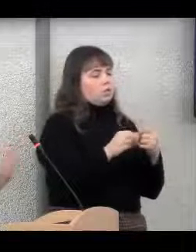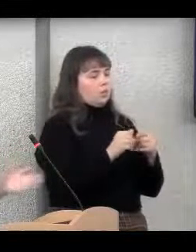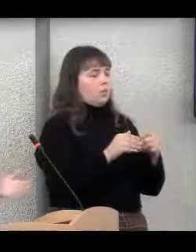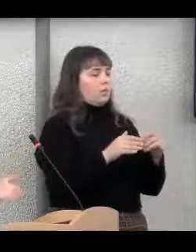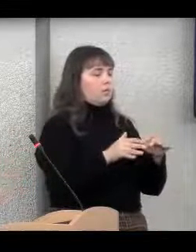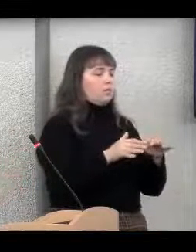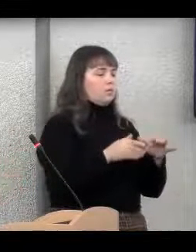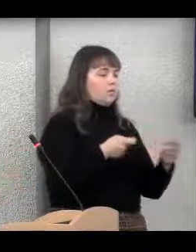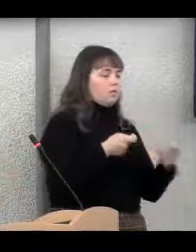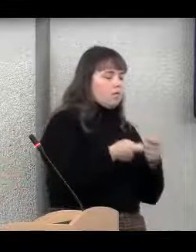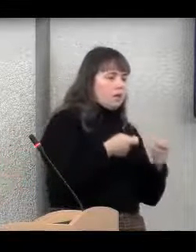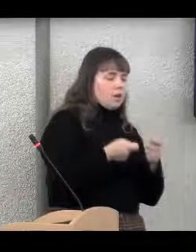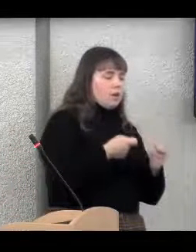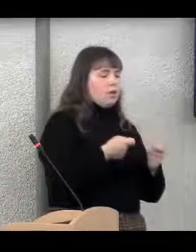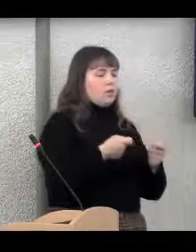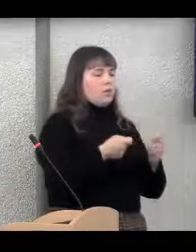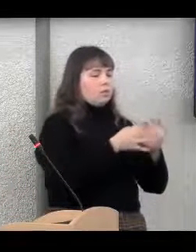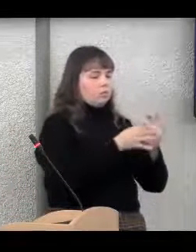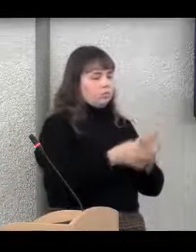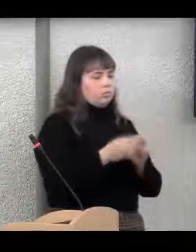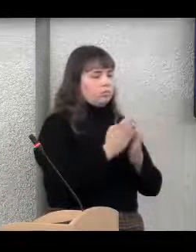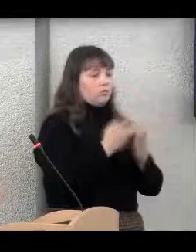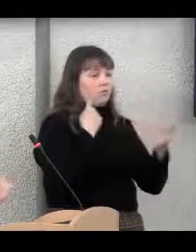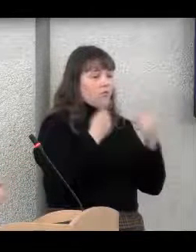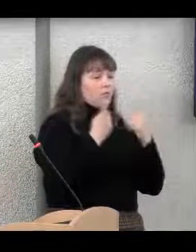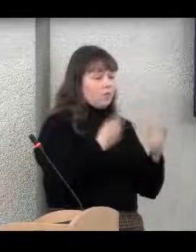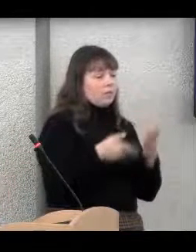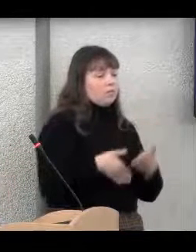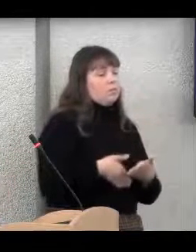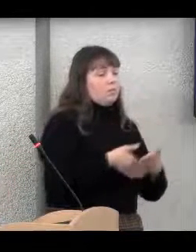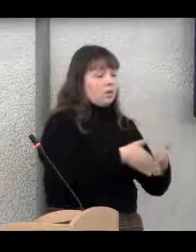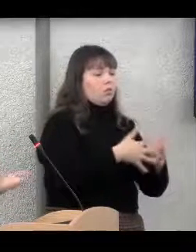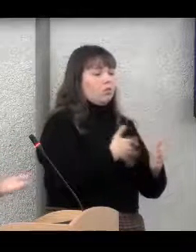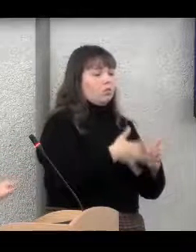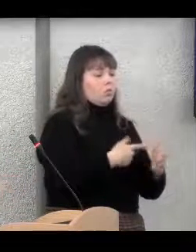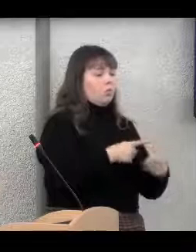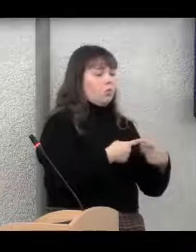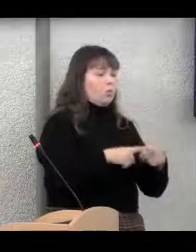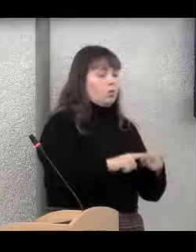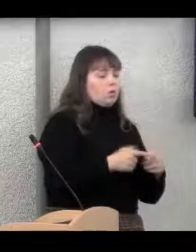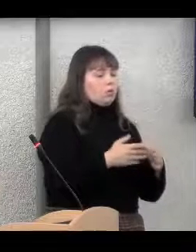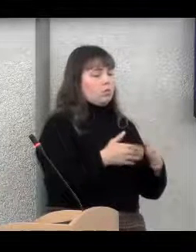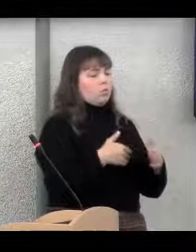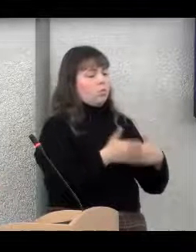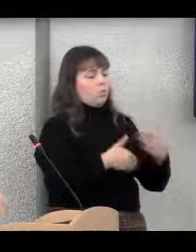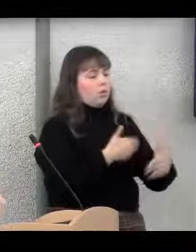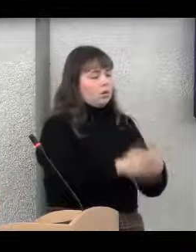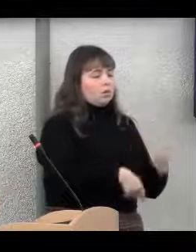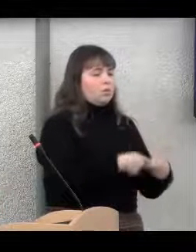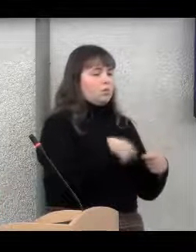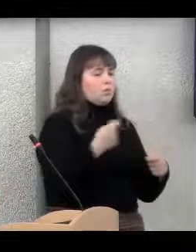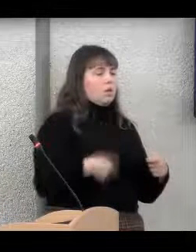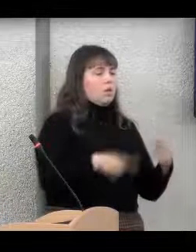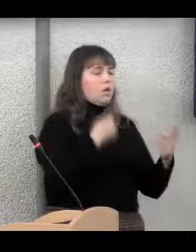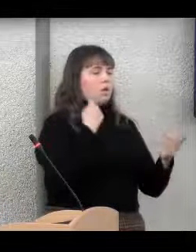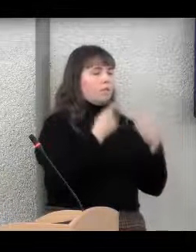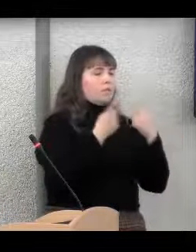leidžia toliau tęsti politinius procesus ir taip pat padeda informaciją skleisti iki